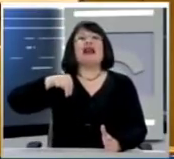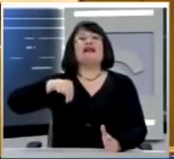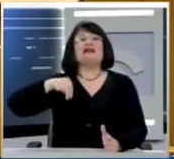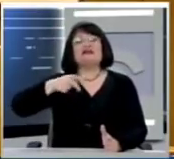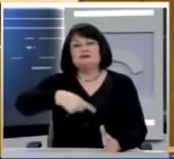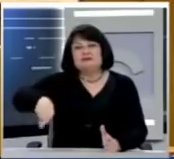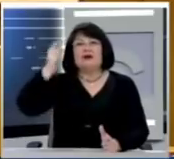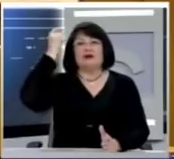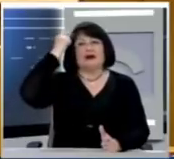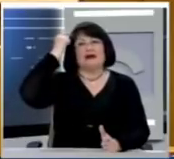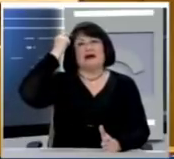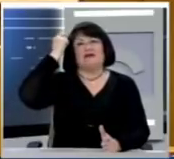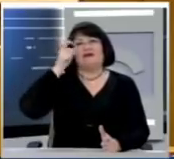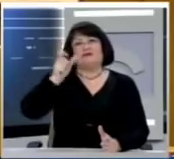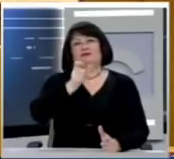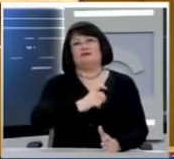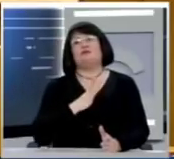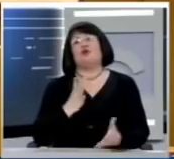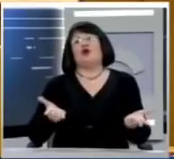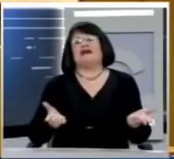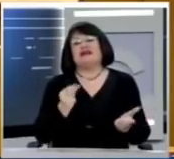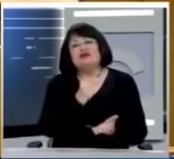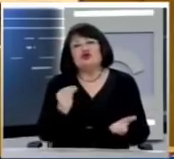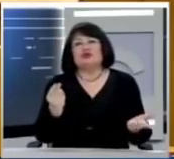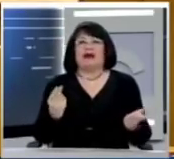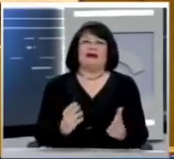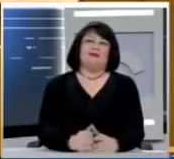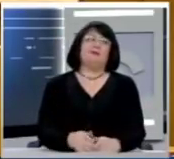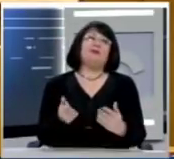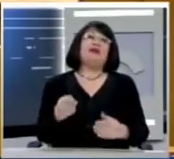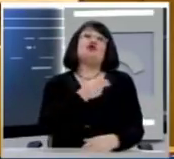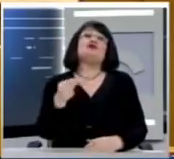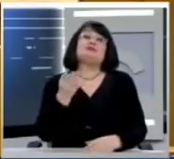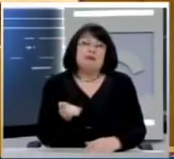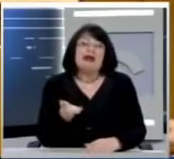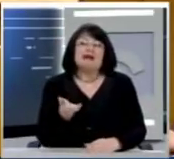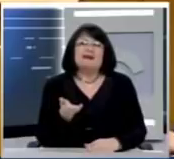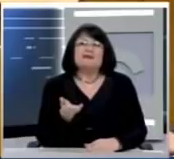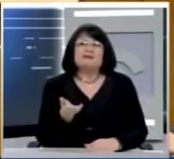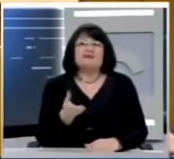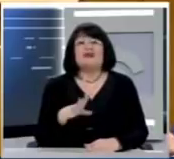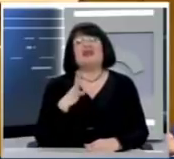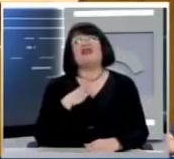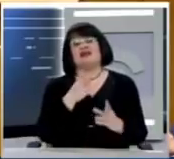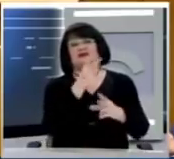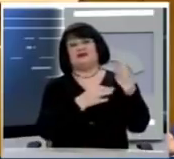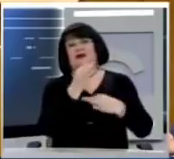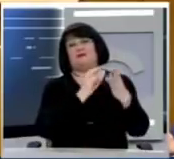συνείδηση του μέσου Έλληνα πολίτη. Αυτή είναι η Νοβάρτης για την οποία δεν θέλετε να μιλάμε